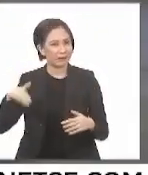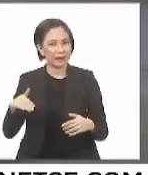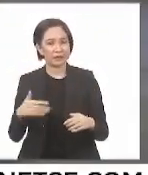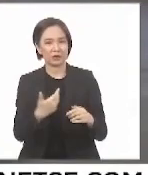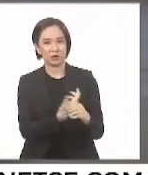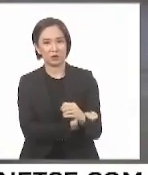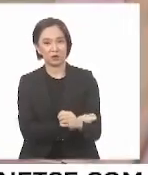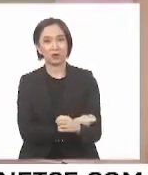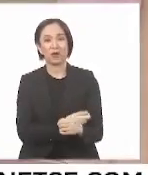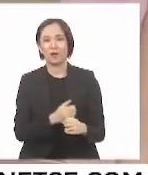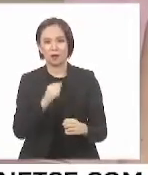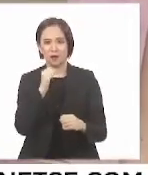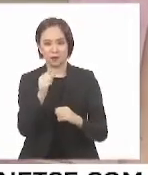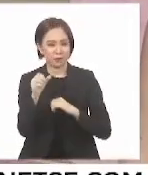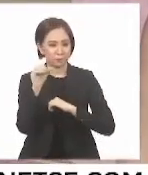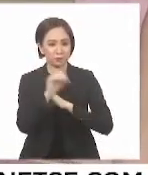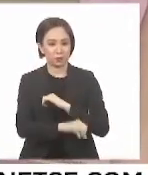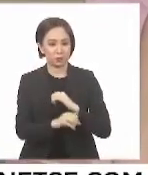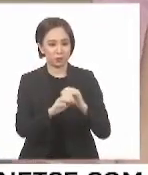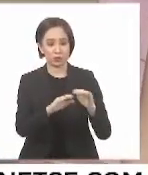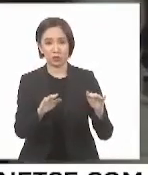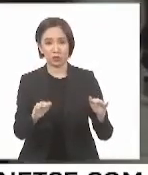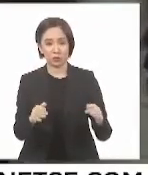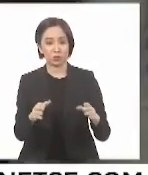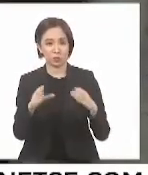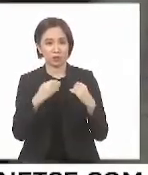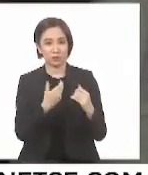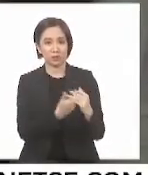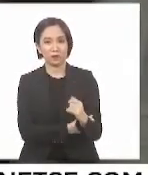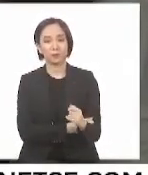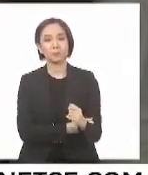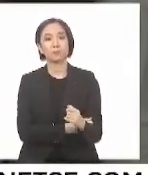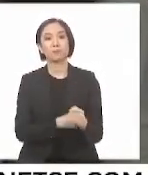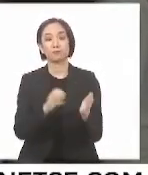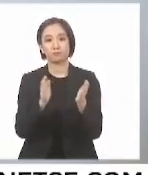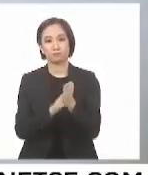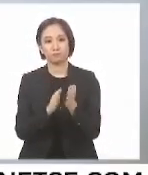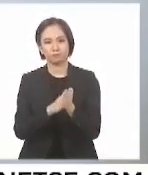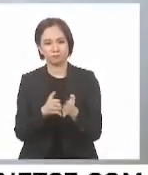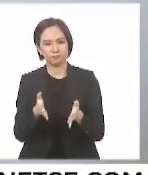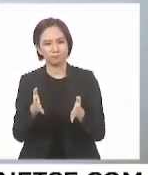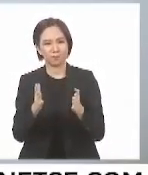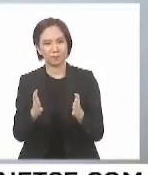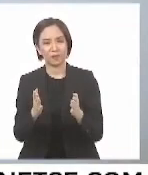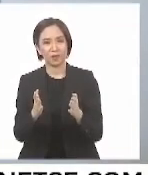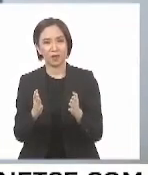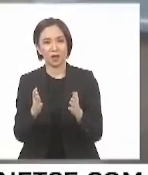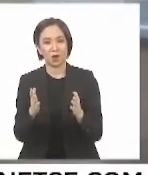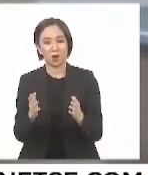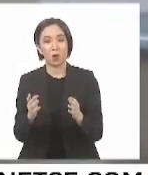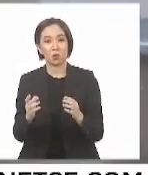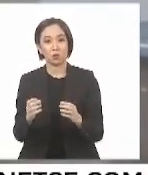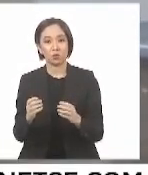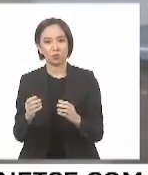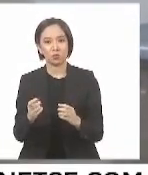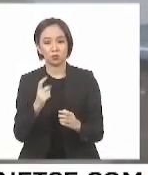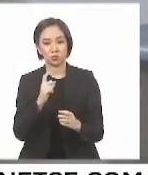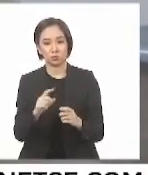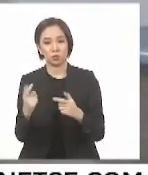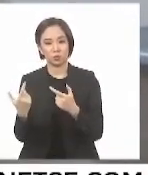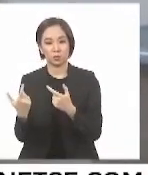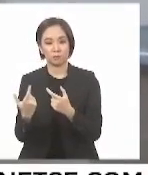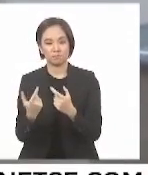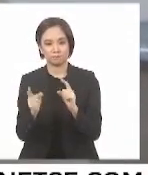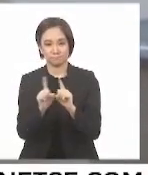bata na magpabakuna. Ipaubaya naman sa maskwelahan ang pagpapatupad ng physical distancing depende na sa kapasidad ng